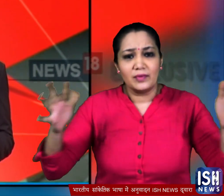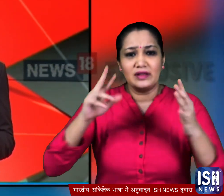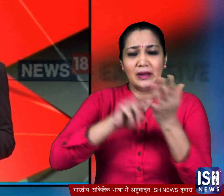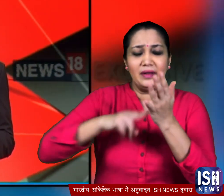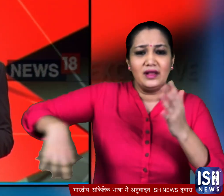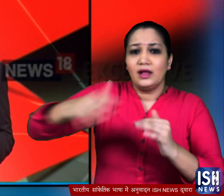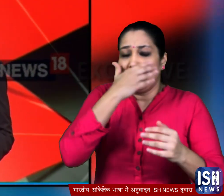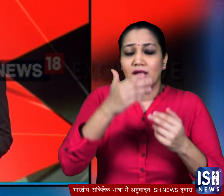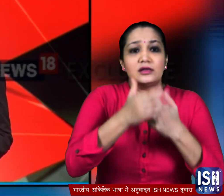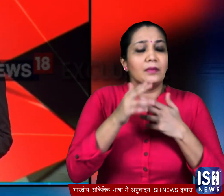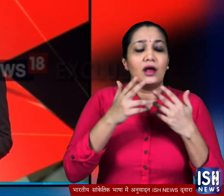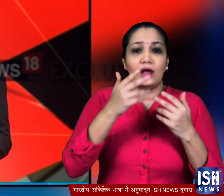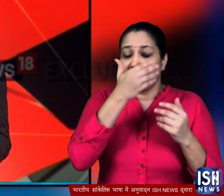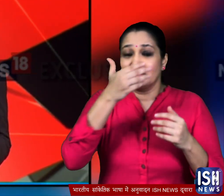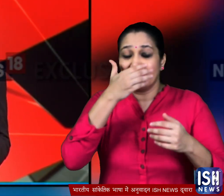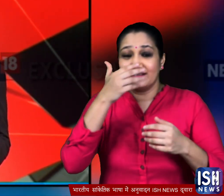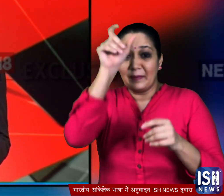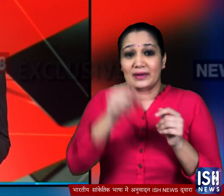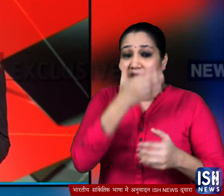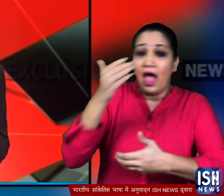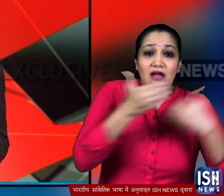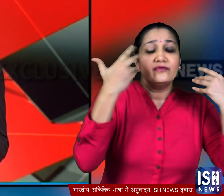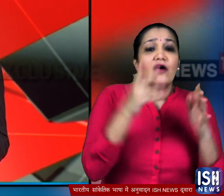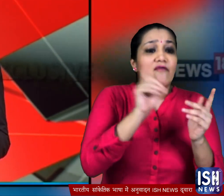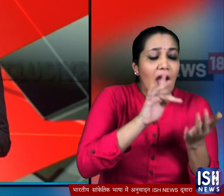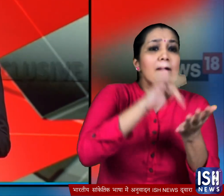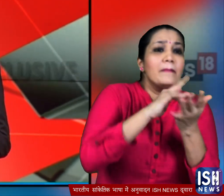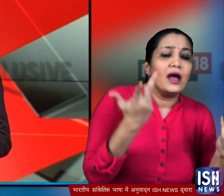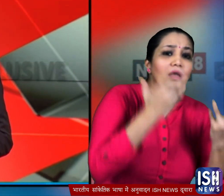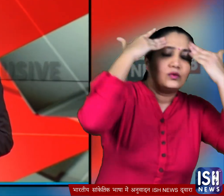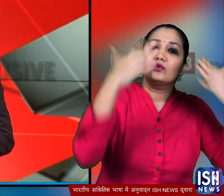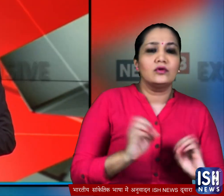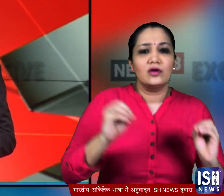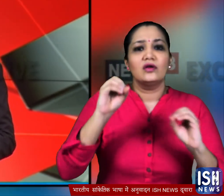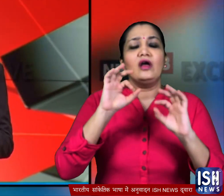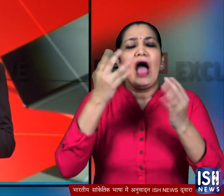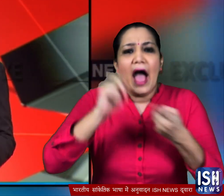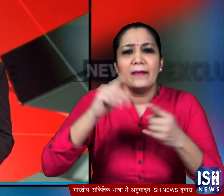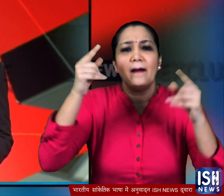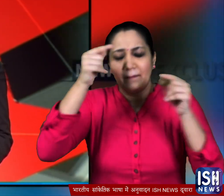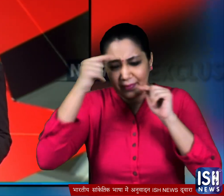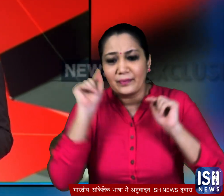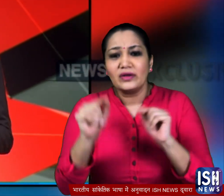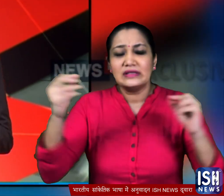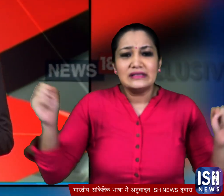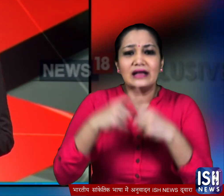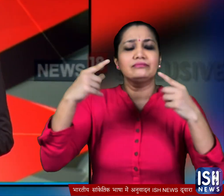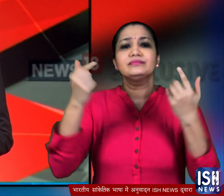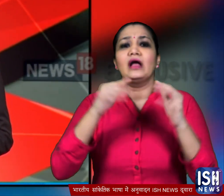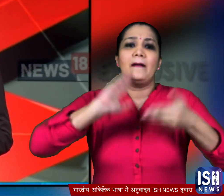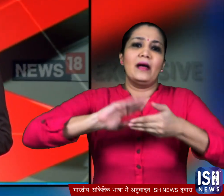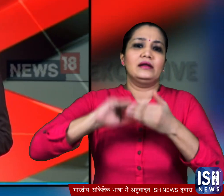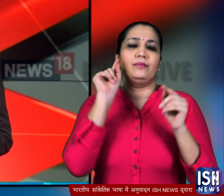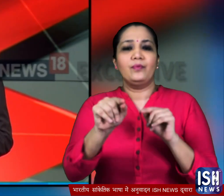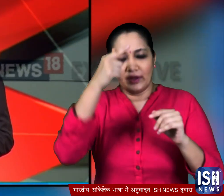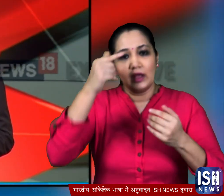अगवा सरपंच का पता नहीं चल पाया, जबकि पकड़े गए आरोपियों का दावा है कि उनका सरपंच के परिवार से एक शादी की वजह से विवाद चल रहा है और उसी दुश्मनी में